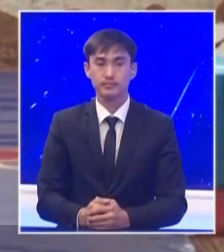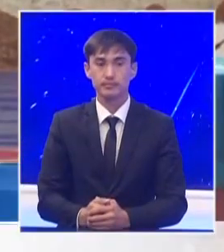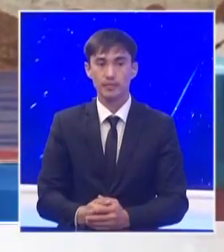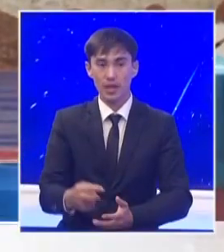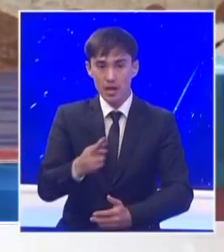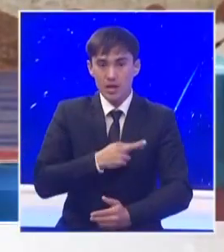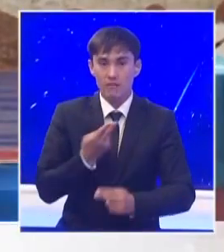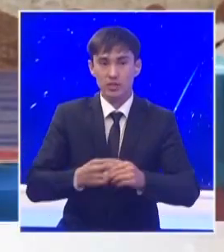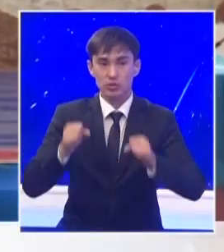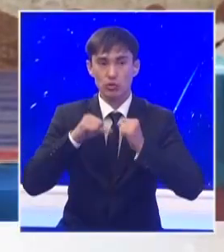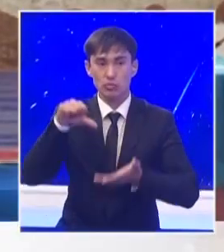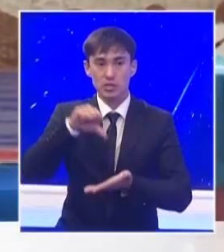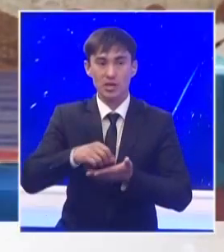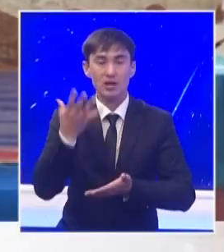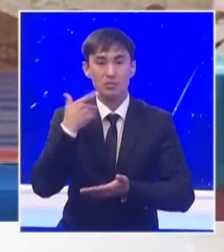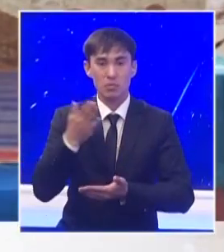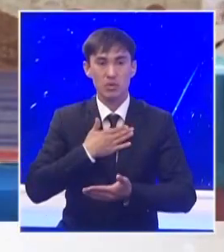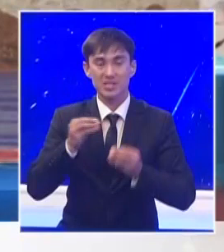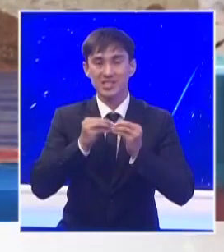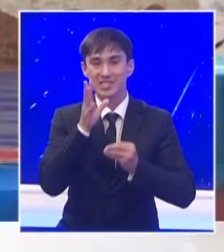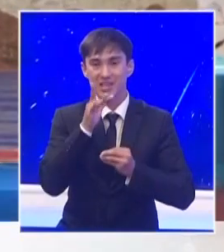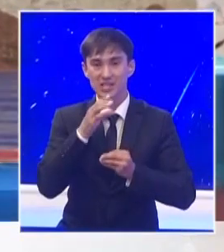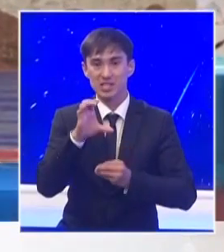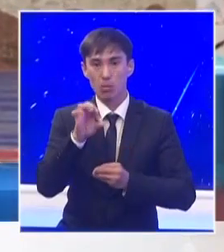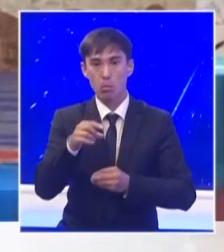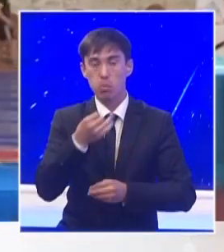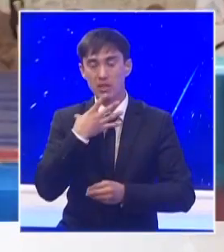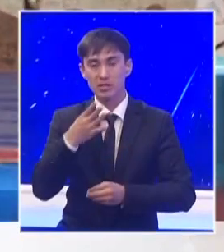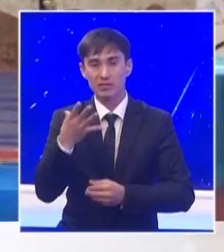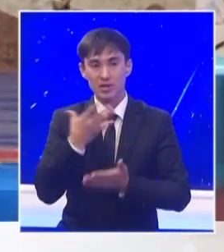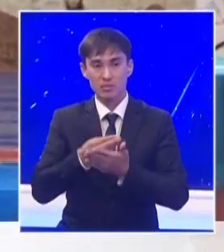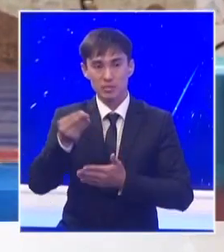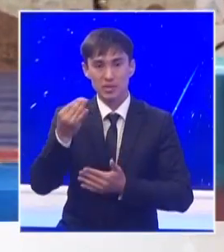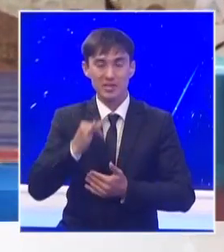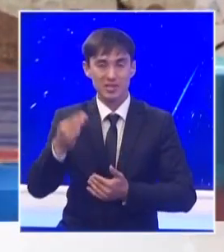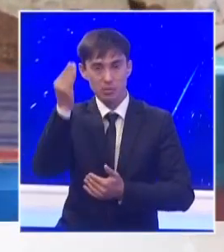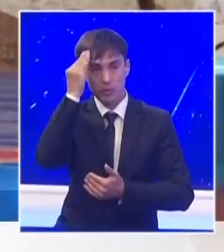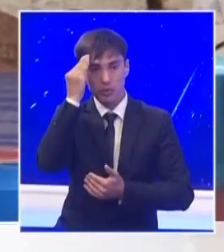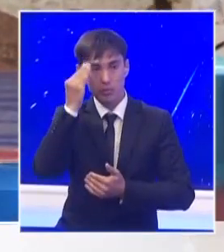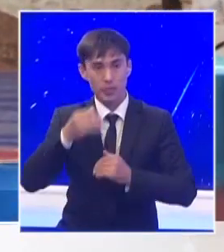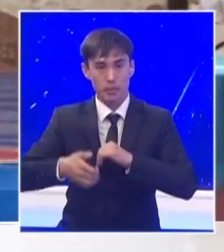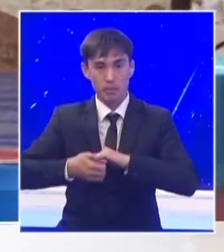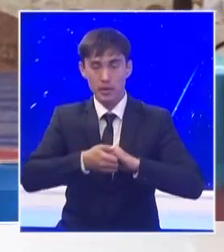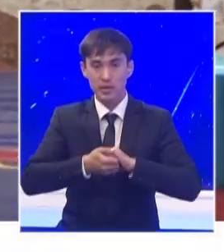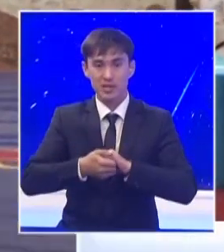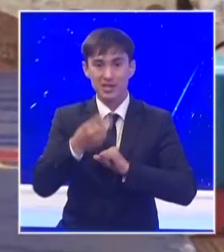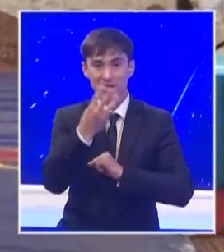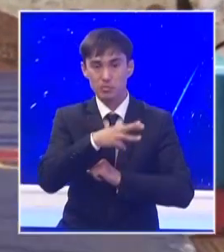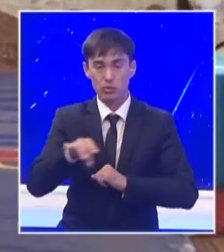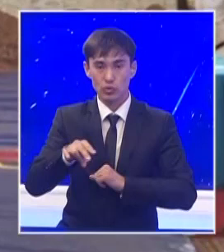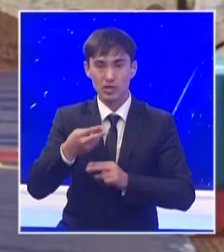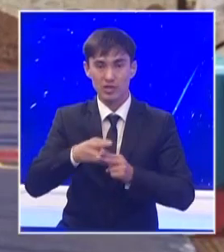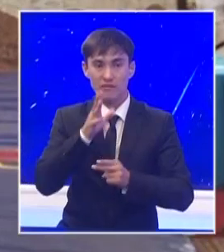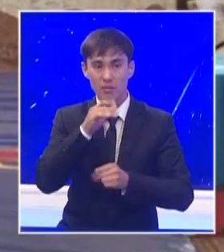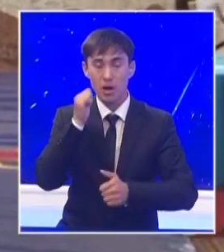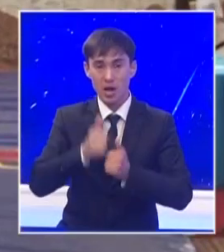Я в этот спорт пришла, когда мне было 10 лет. Мне самбо понравилось своими интересными приемами. Поединок бойцов длится всего 3 минуты. За это